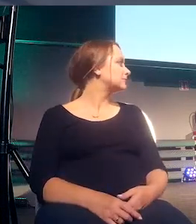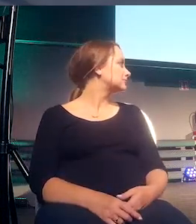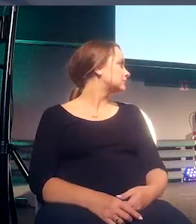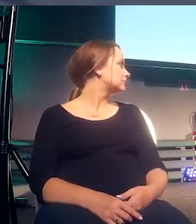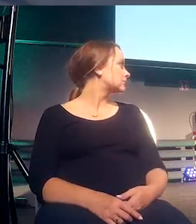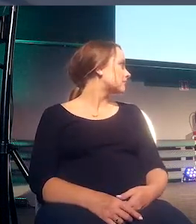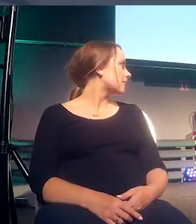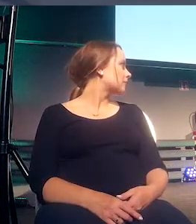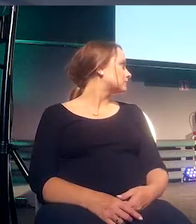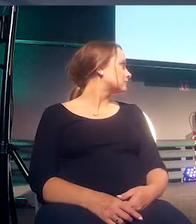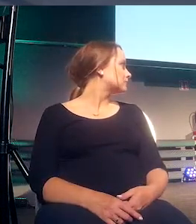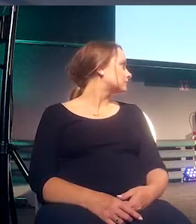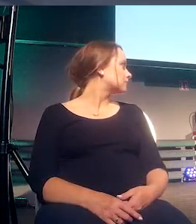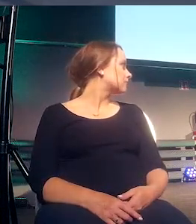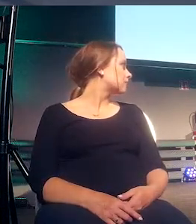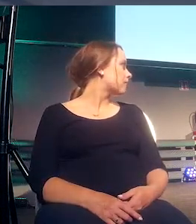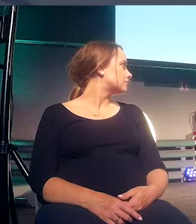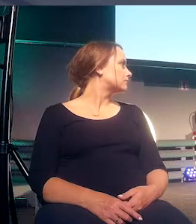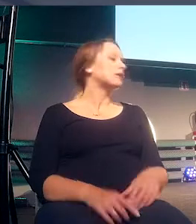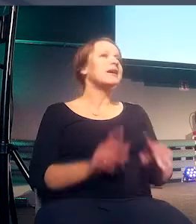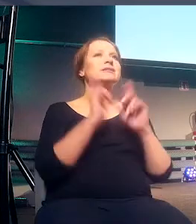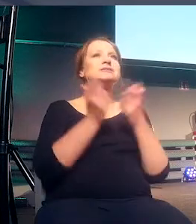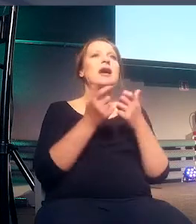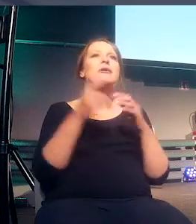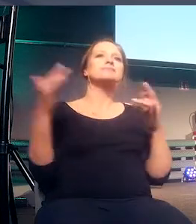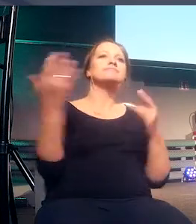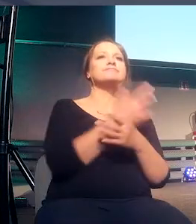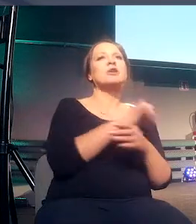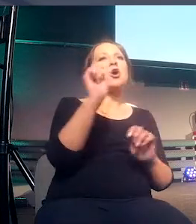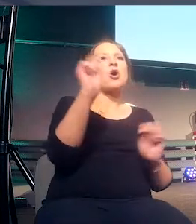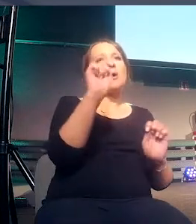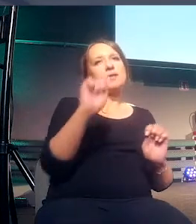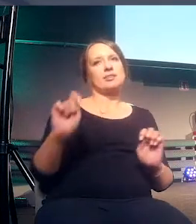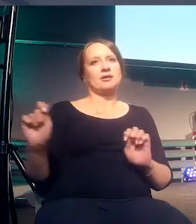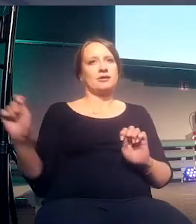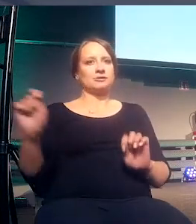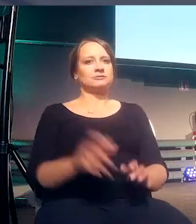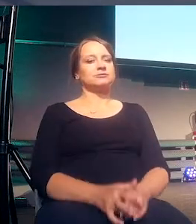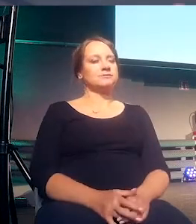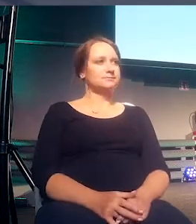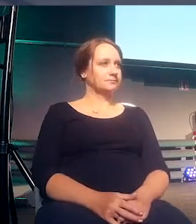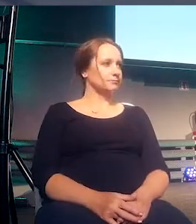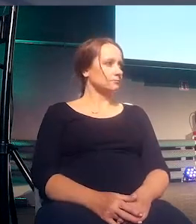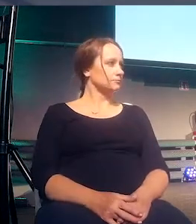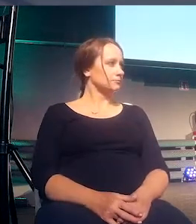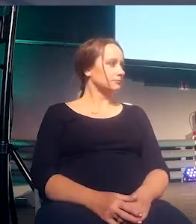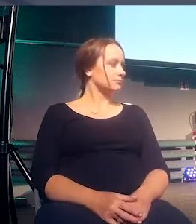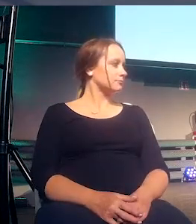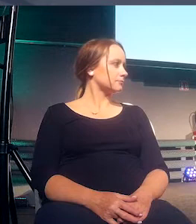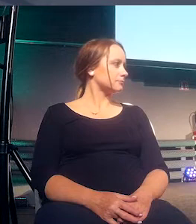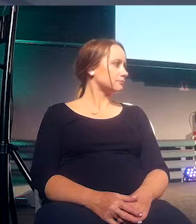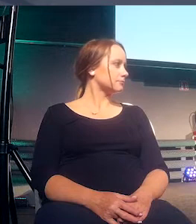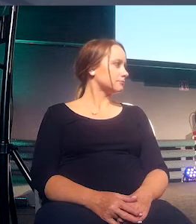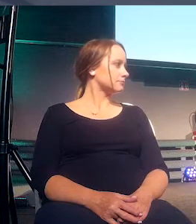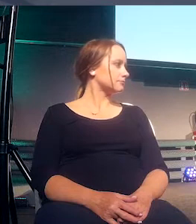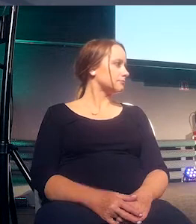cała serenada różnego rodzaju opinii i komentarzy. Programiści wypowiadają się na temat designu, klienci wypowiadają się na